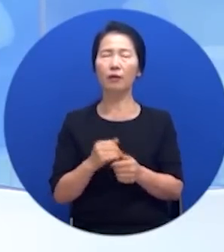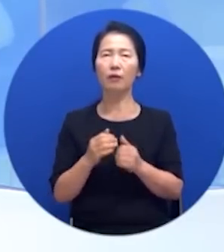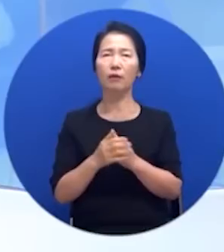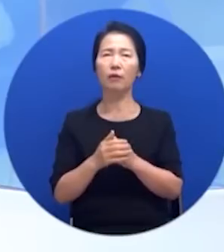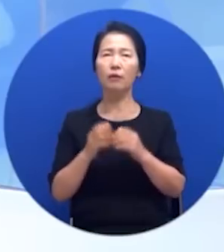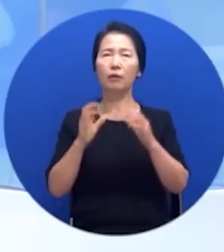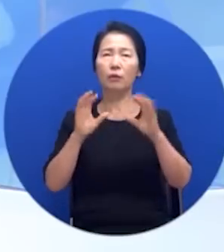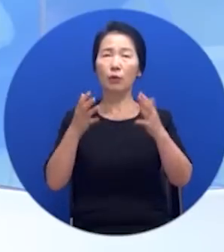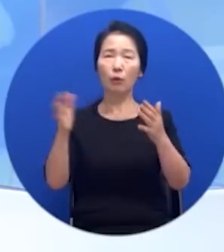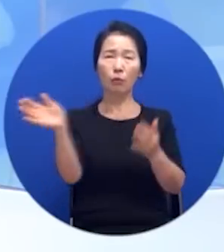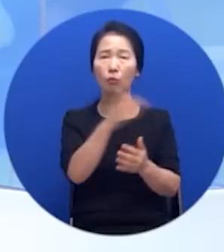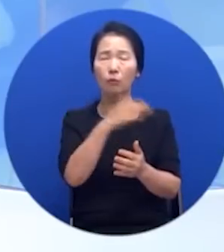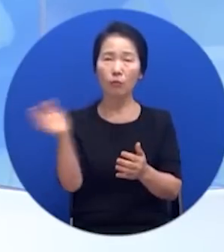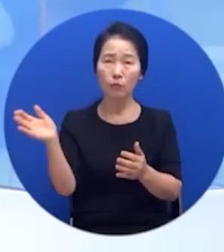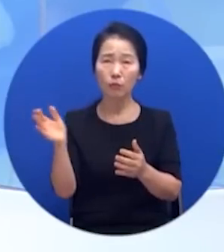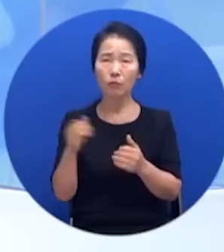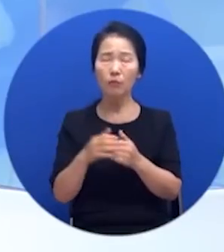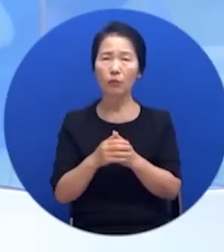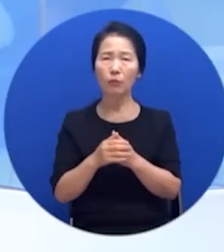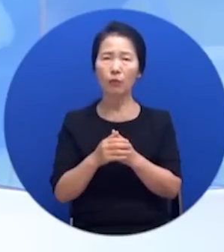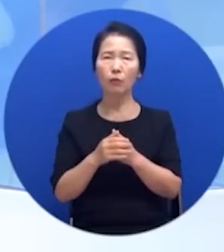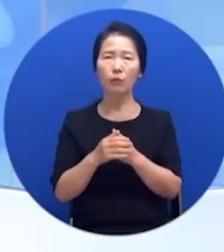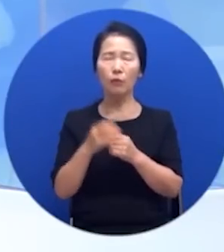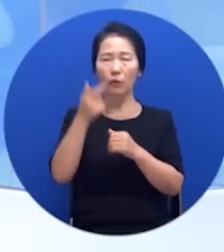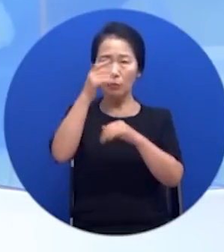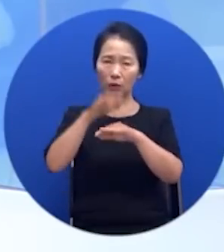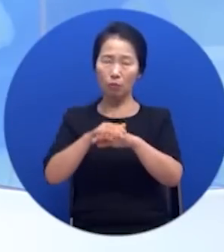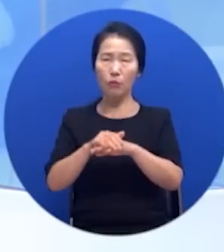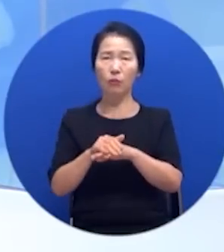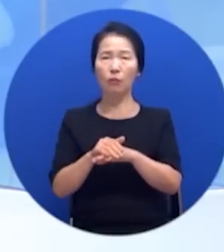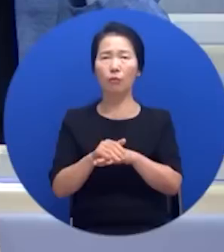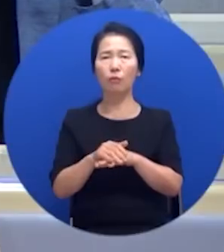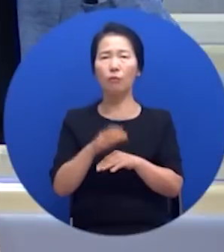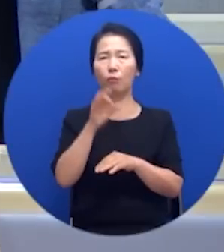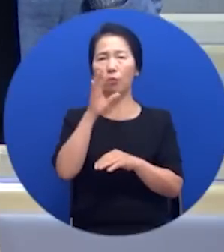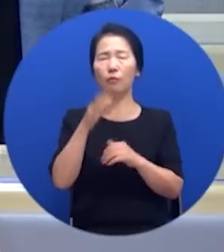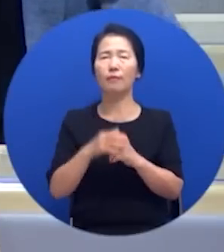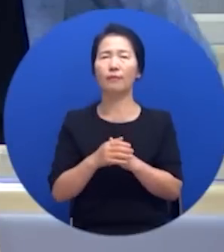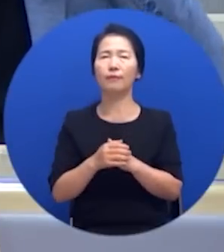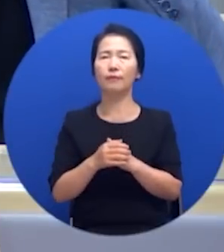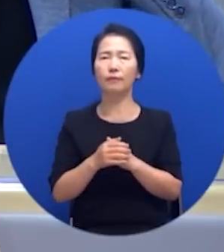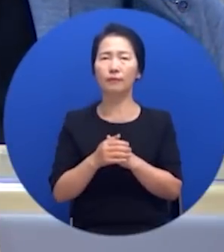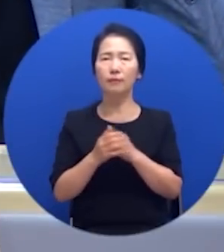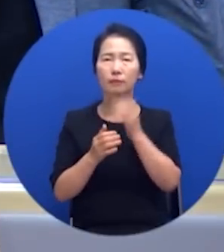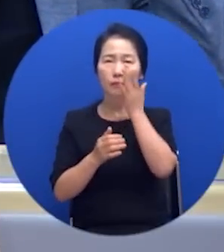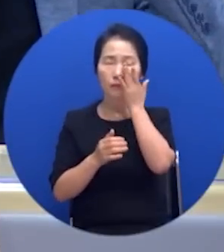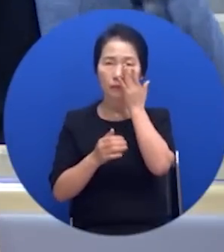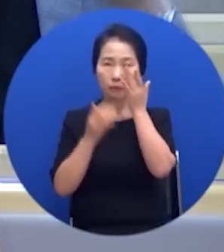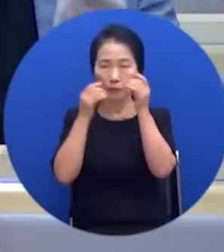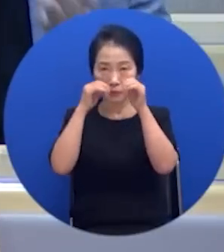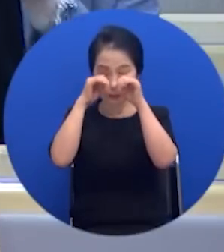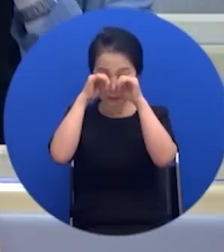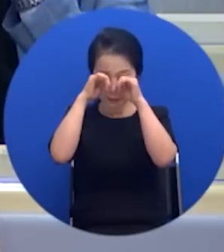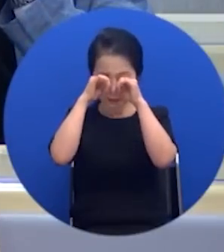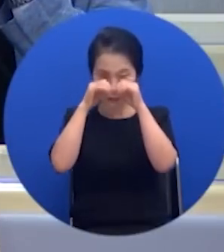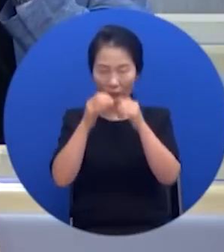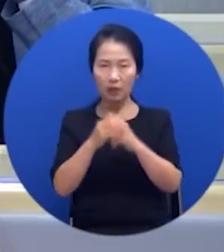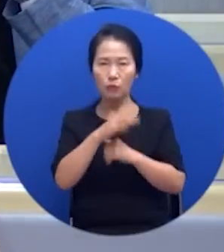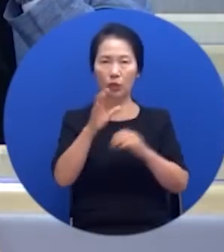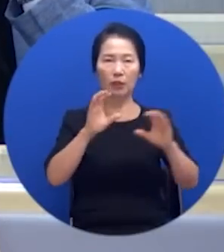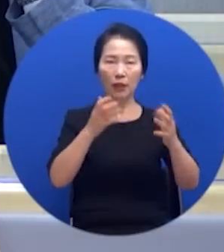나라가 없으면 예배도 못 드려오니 주여 우리나라와